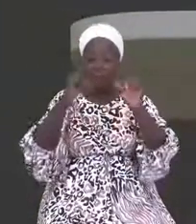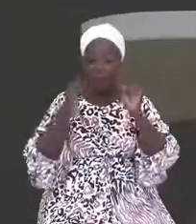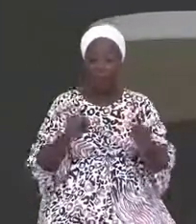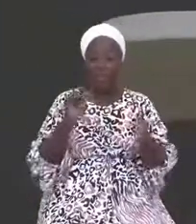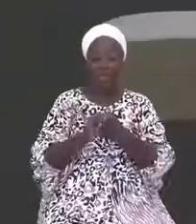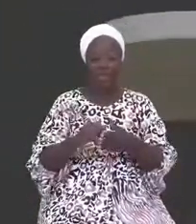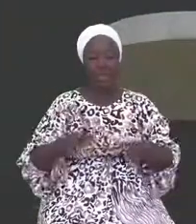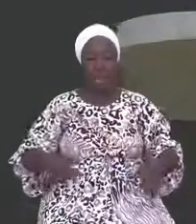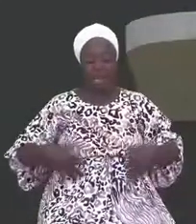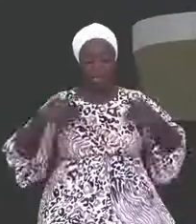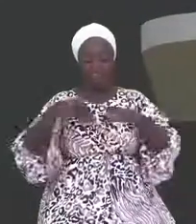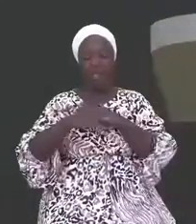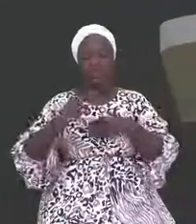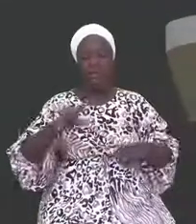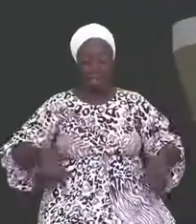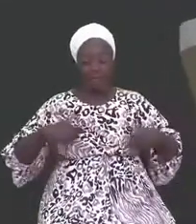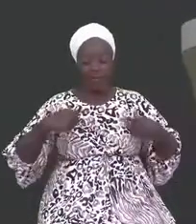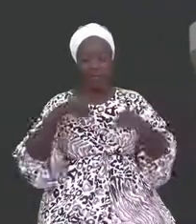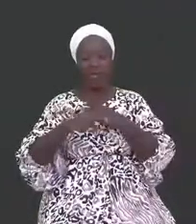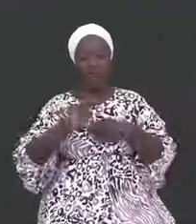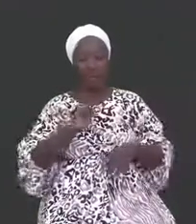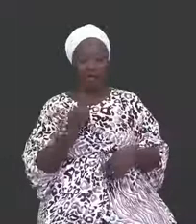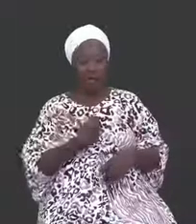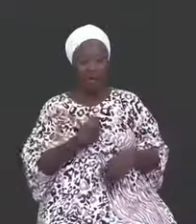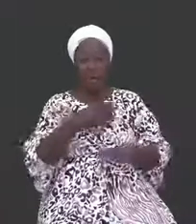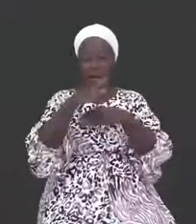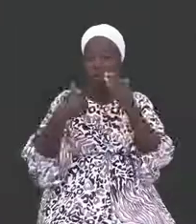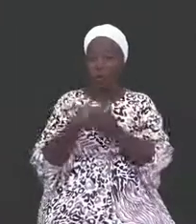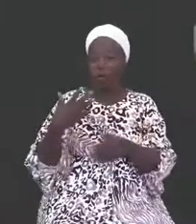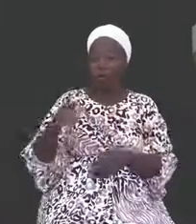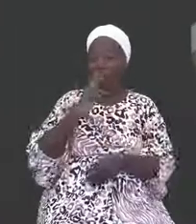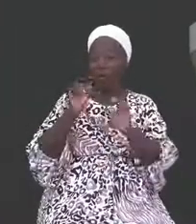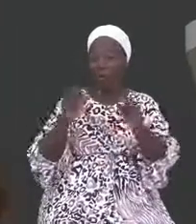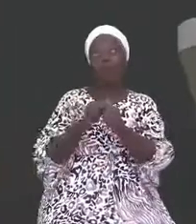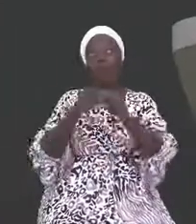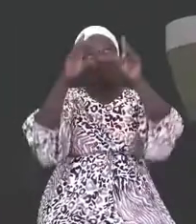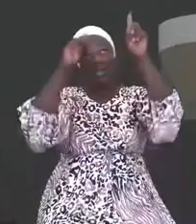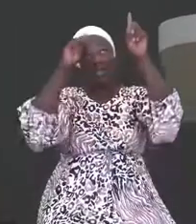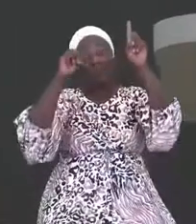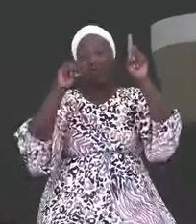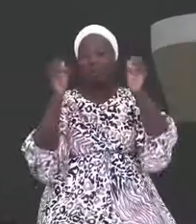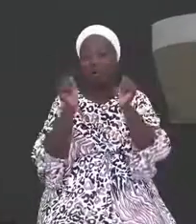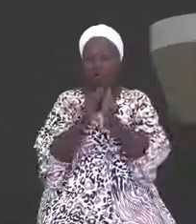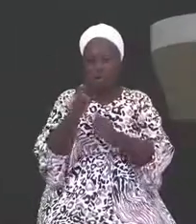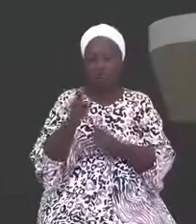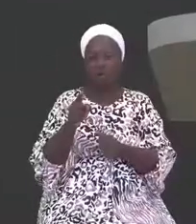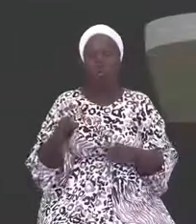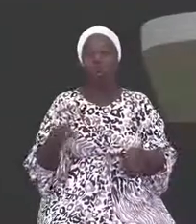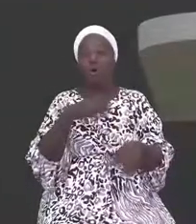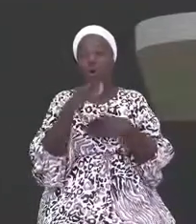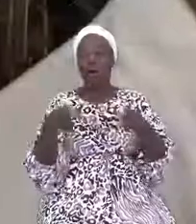nous. Tout est possible à celui, et comme tu crois, tout est possible.